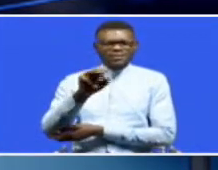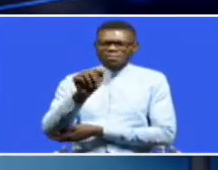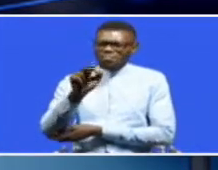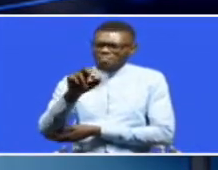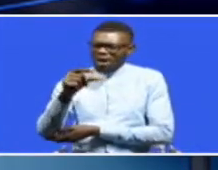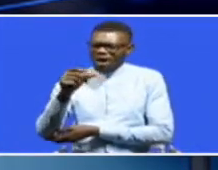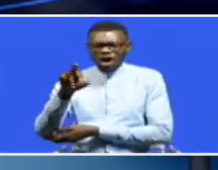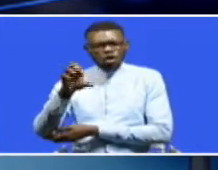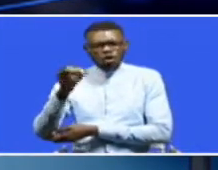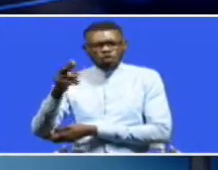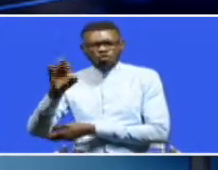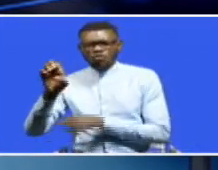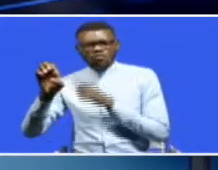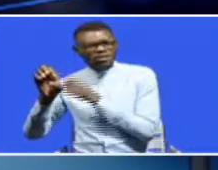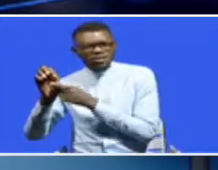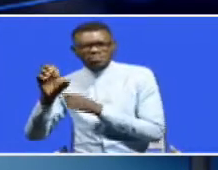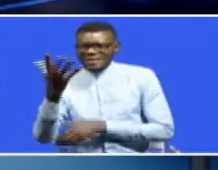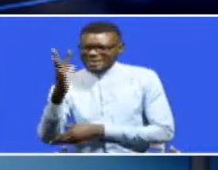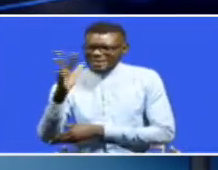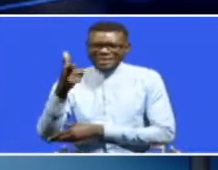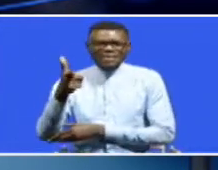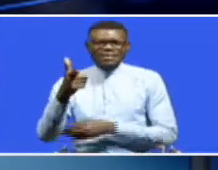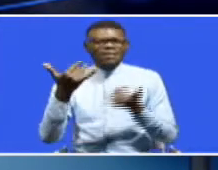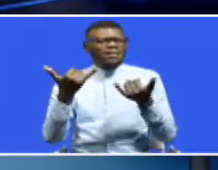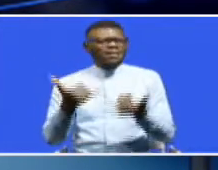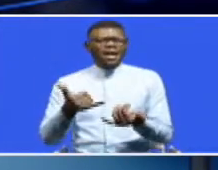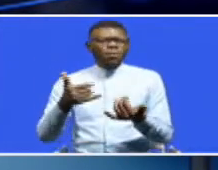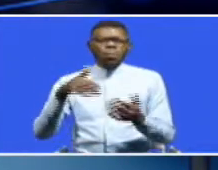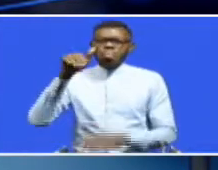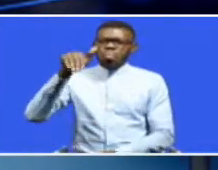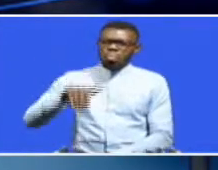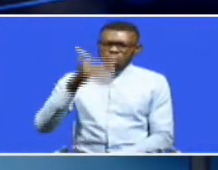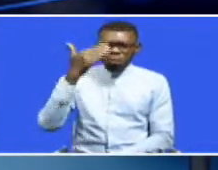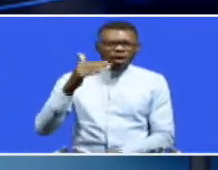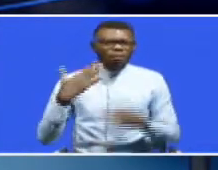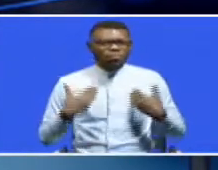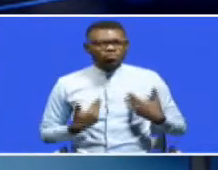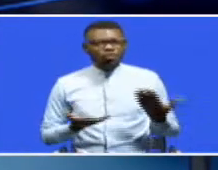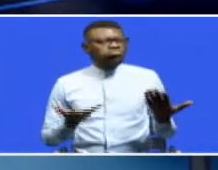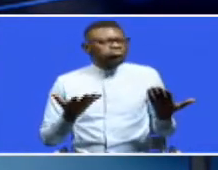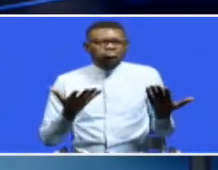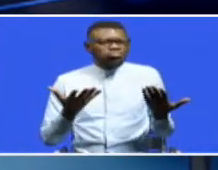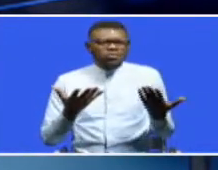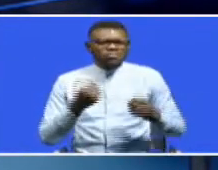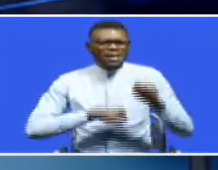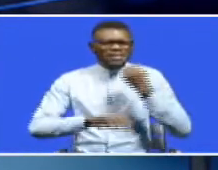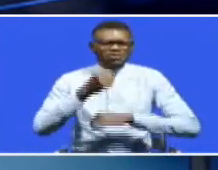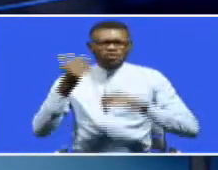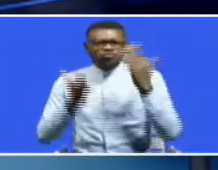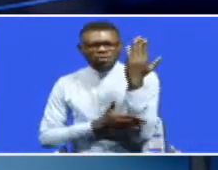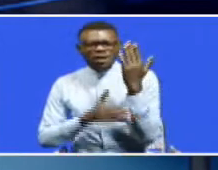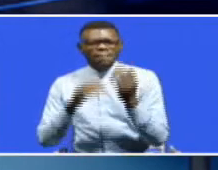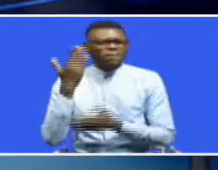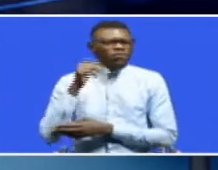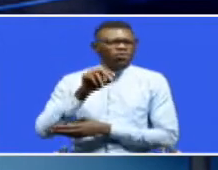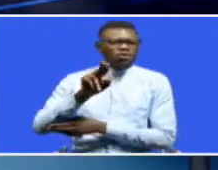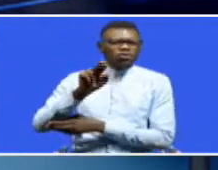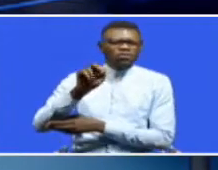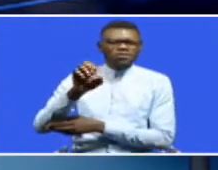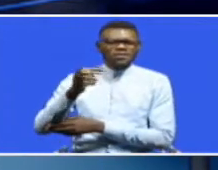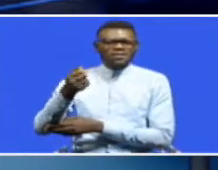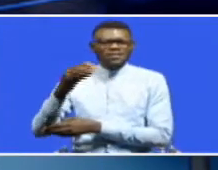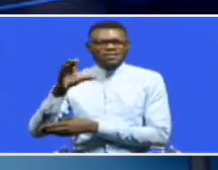ekolojia vinavyozidi kupotea kutokana na shughuli za binadamu. Mwaka 2015, shirika la UNESCO lilitenga